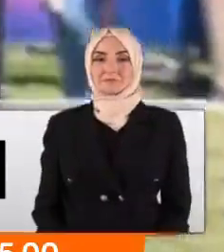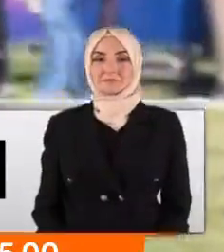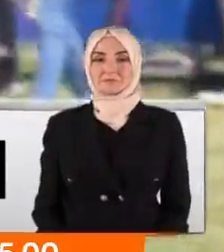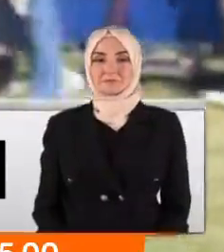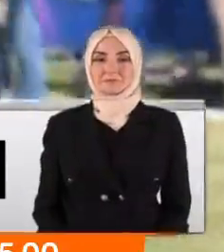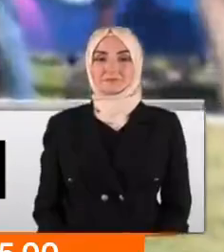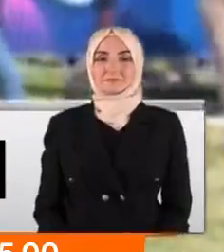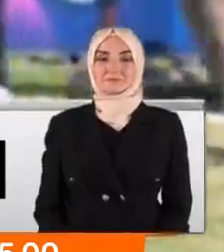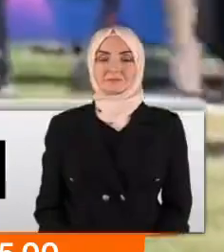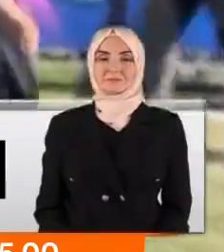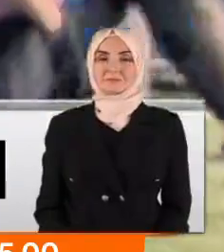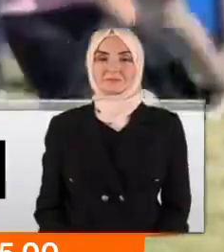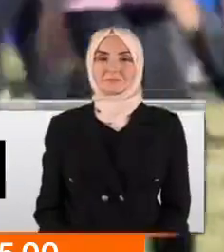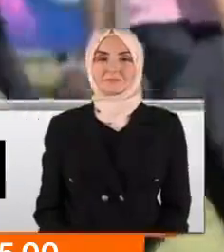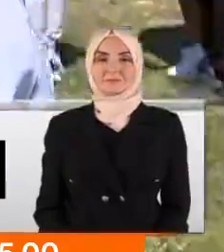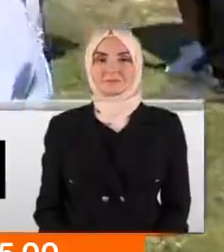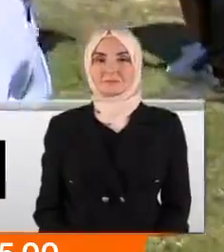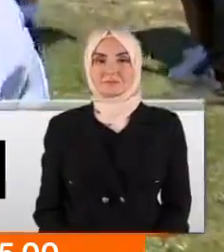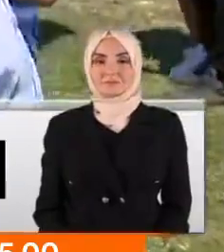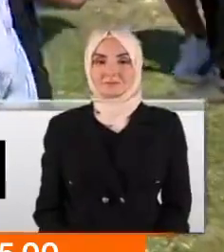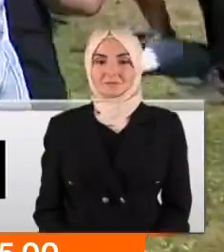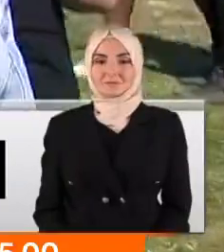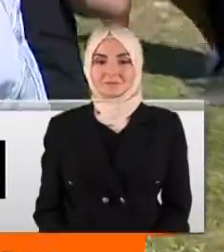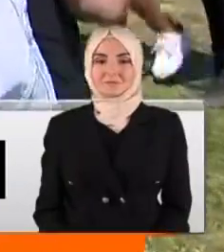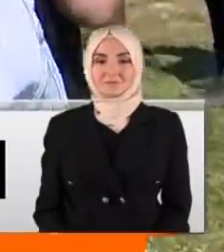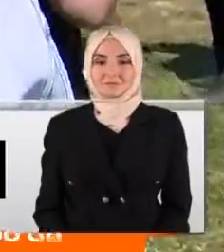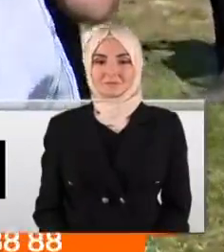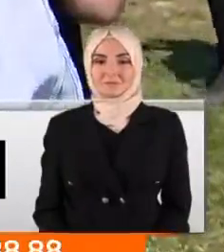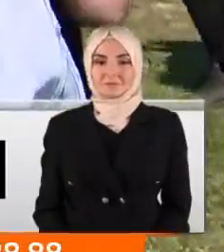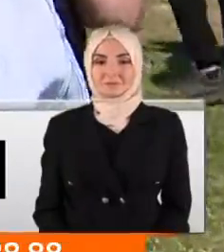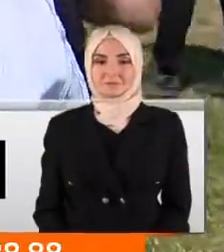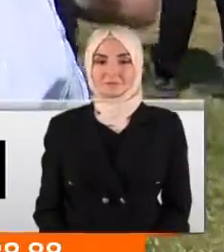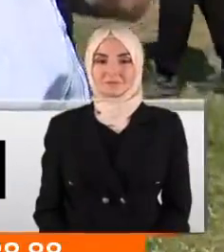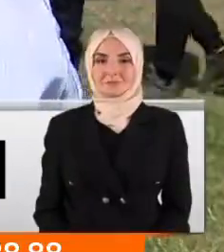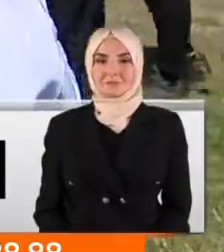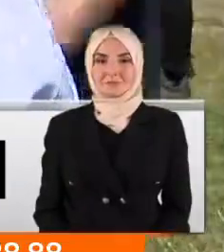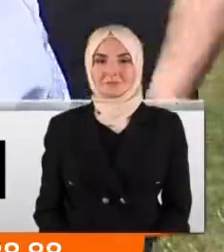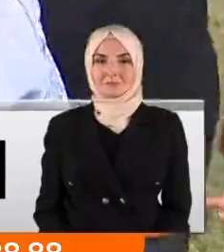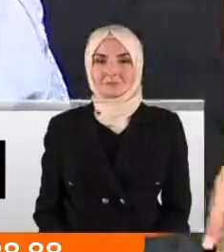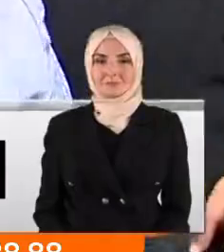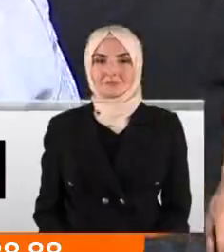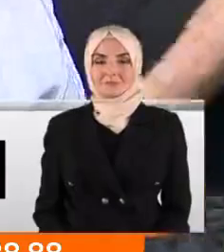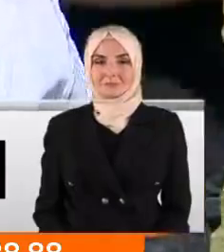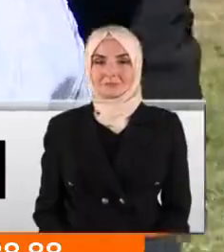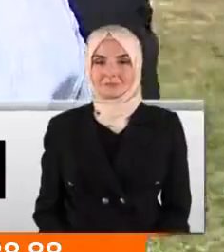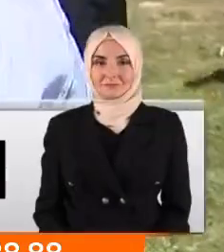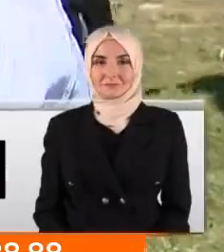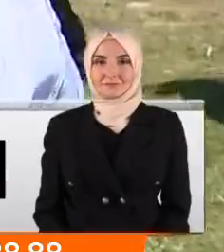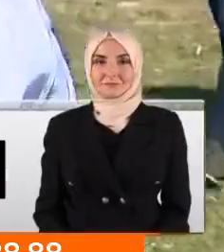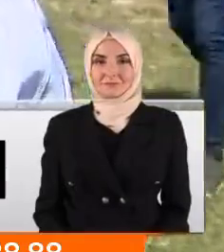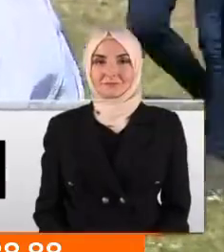crowded, there's lots to do. Lots of places. So unfortunately our final in 2022 was cancelled, so